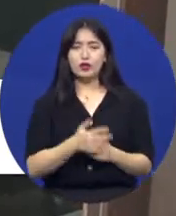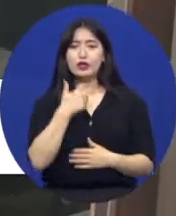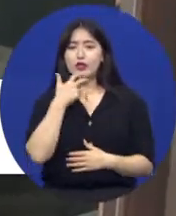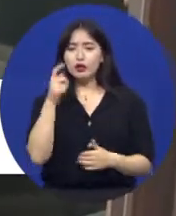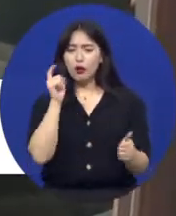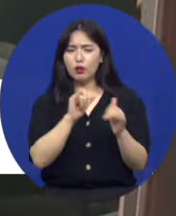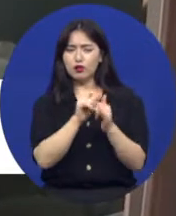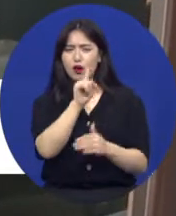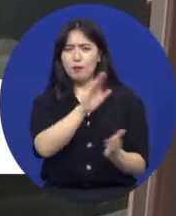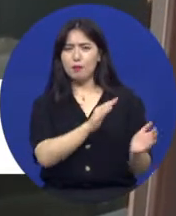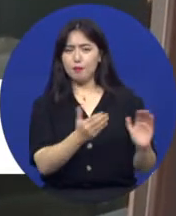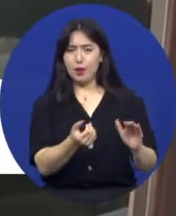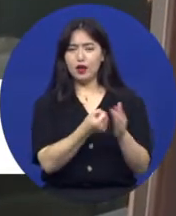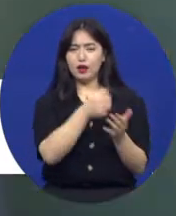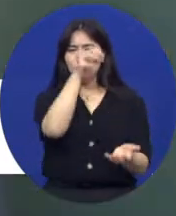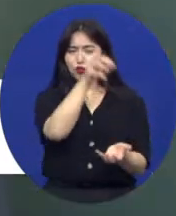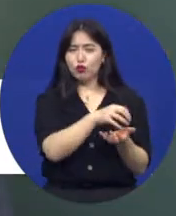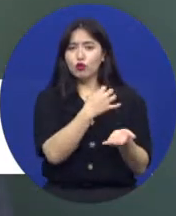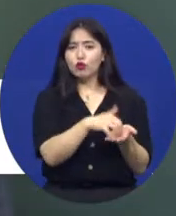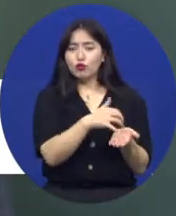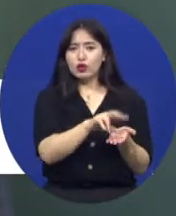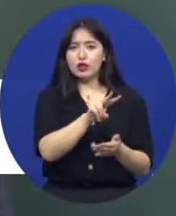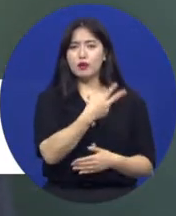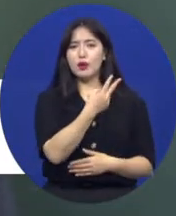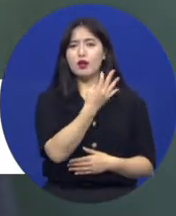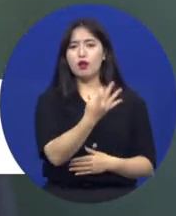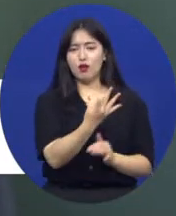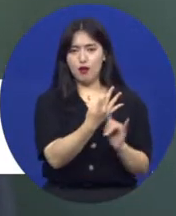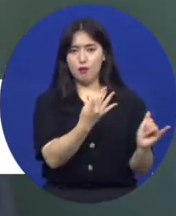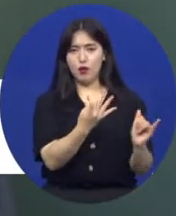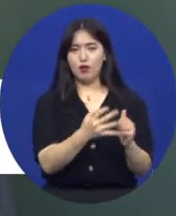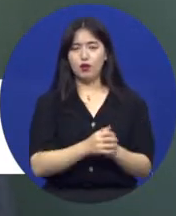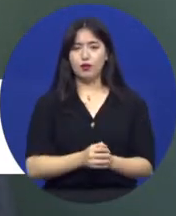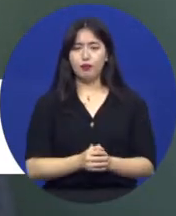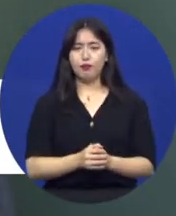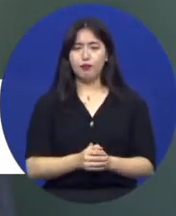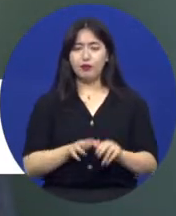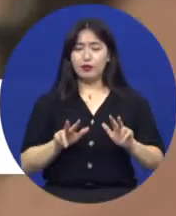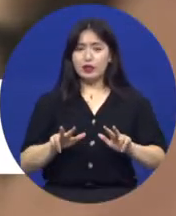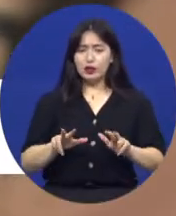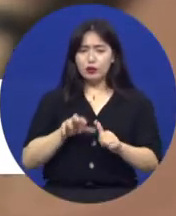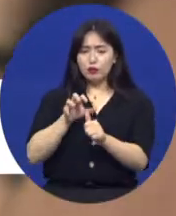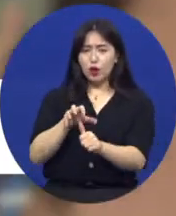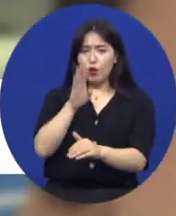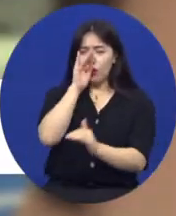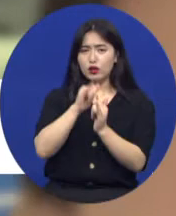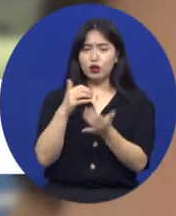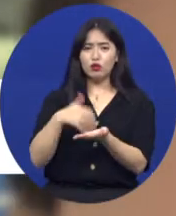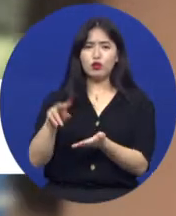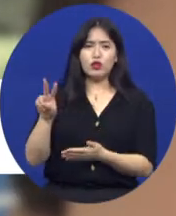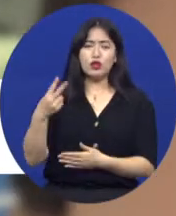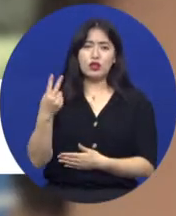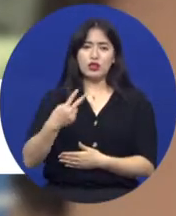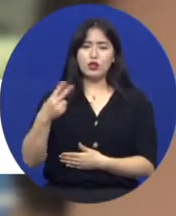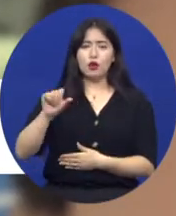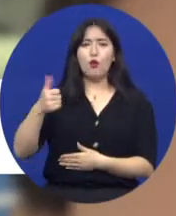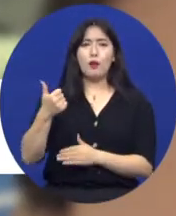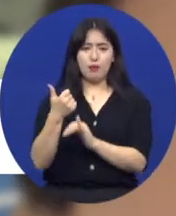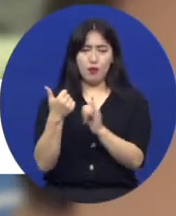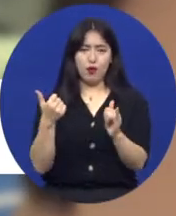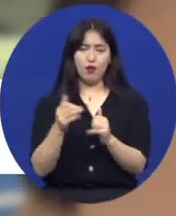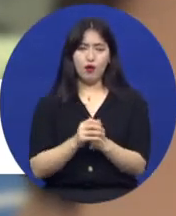확진 자 학명이 숨져 누적 사망자는 200 열 네 명으로 늘었고 현재 경제 중인 확진 자는 2500여 명